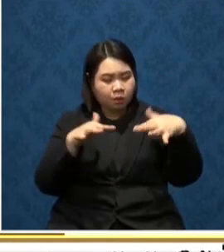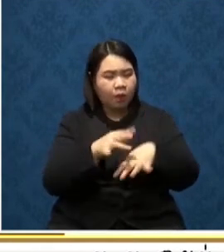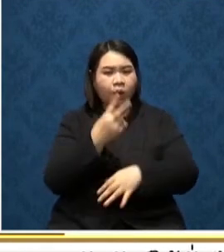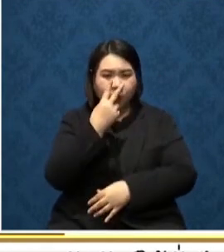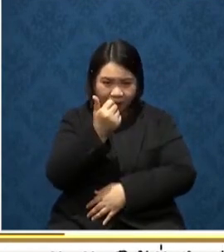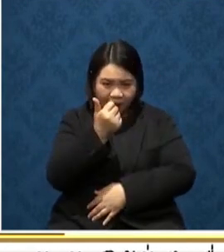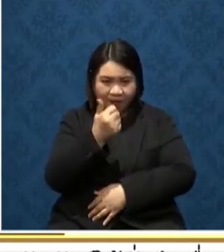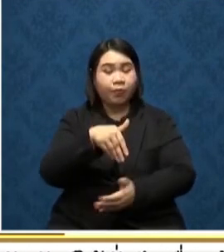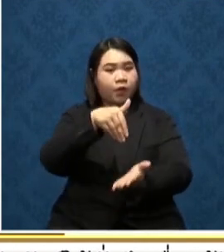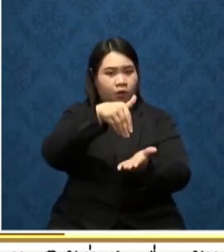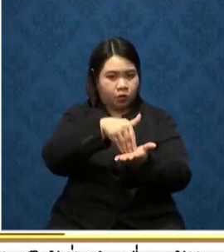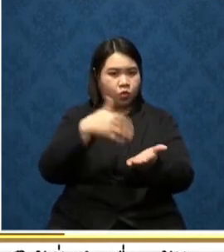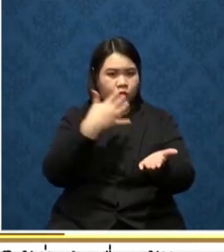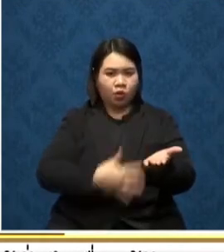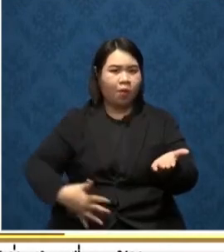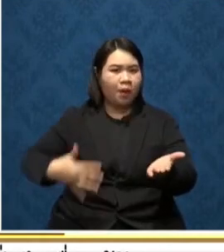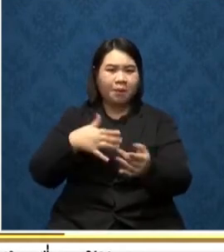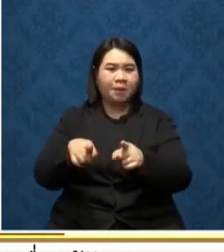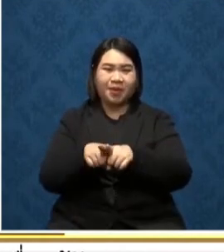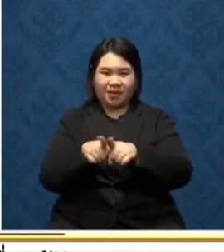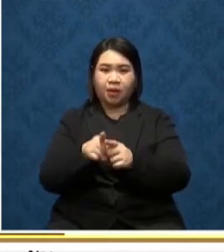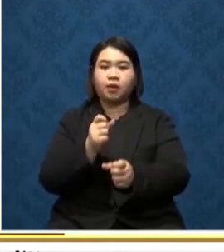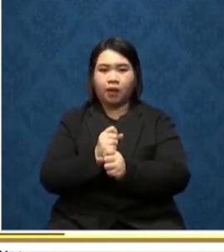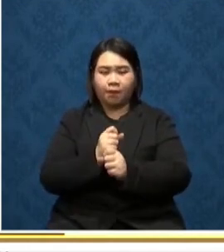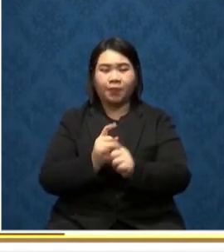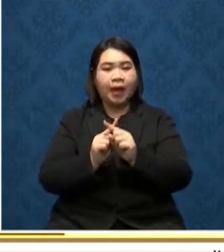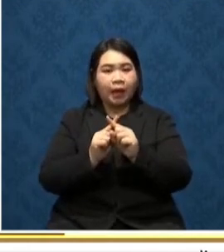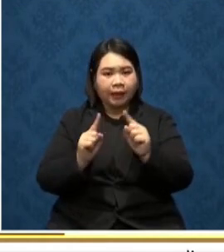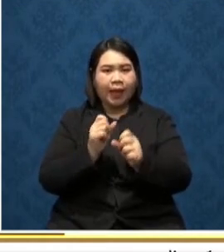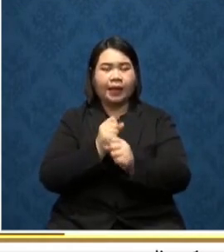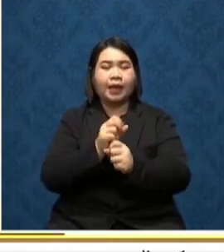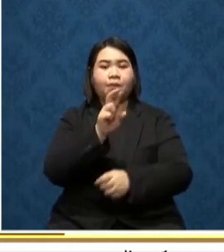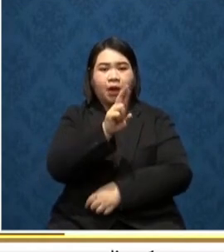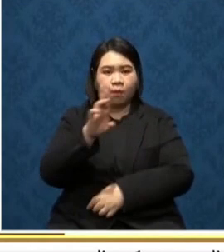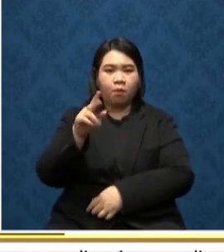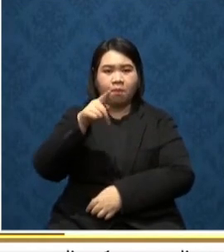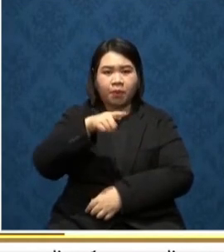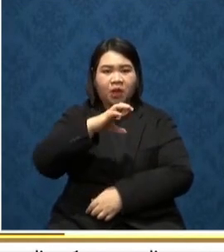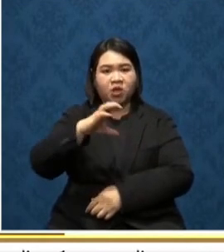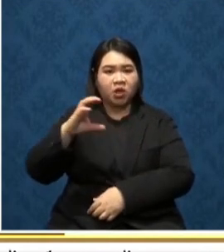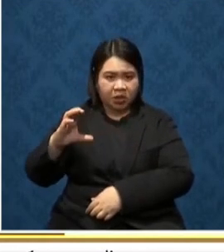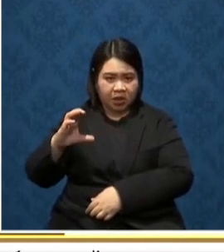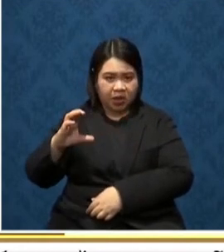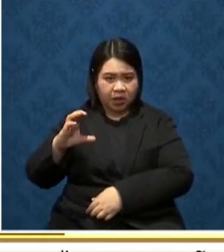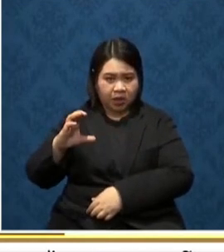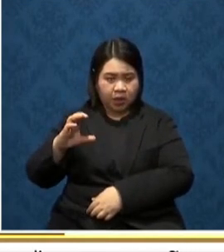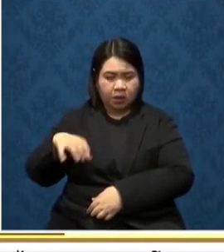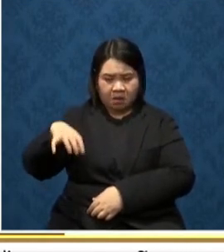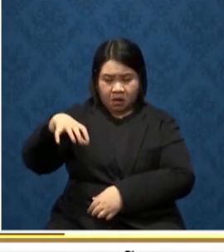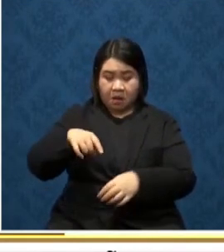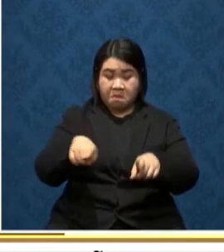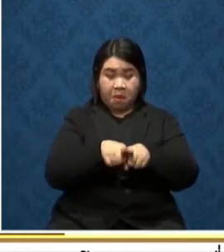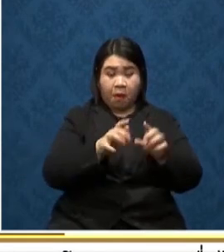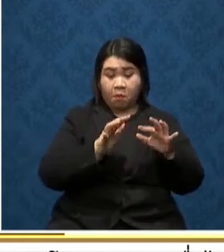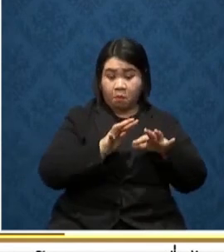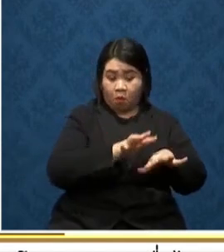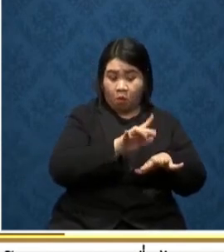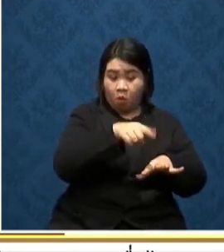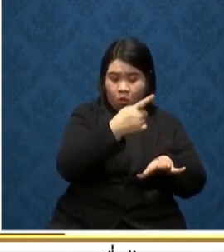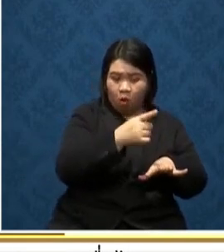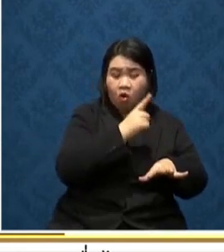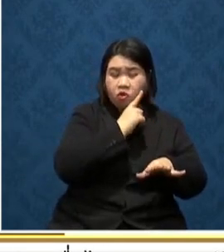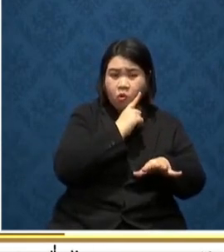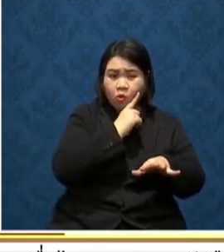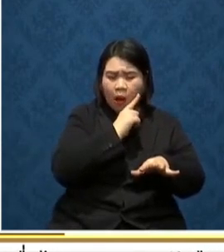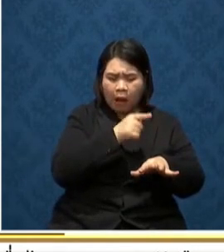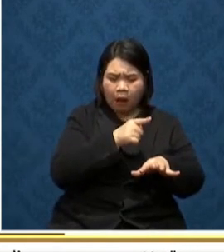สุขภพกยงทำนะครั ทำเดินหนาต่อไปแต่ว่ทำเประบบ PCCี่อยู่เป็นกนชนขโคบาสงขากจะเปปโยนสสุ